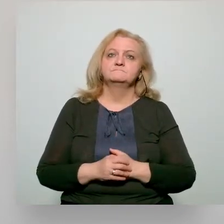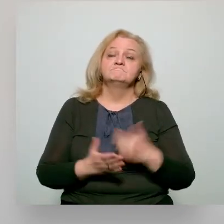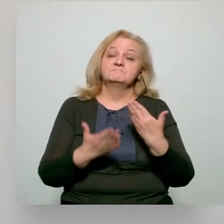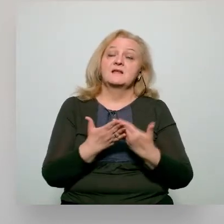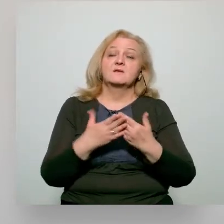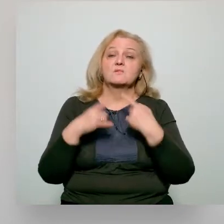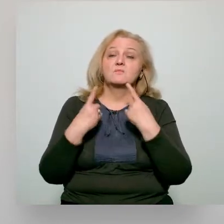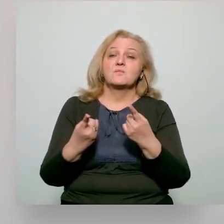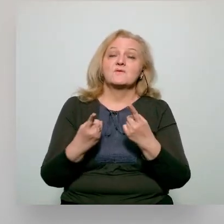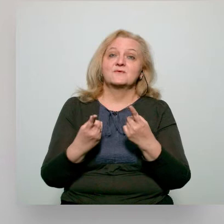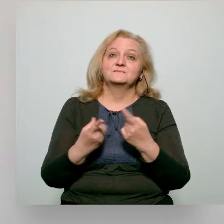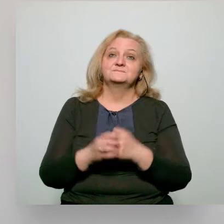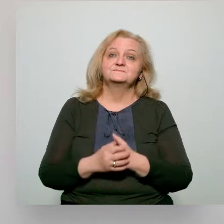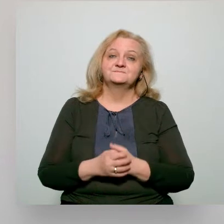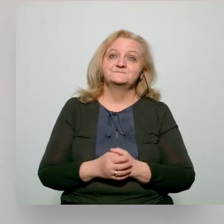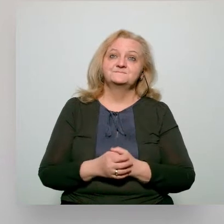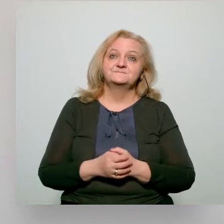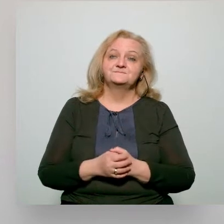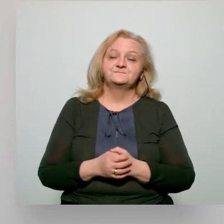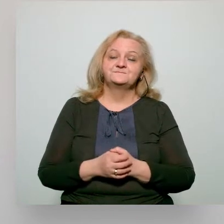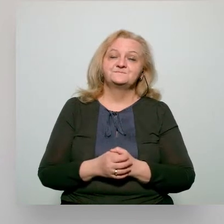się zarówno w czasie tych